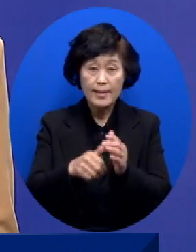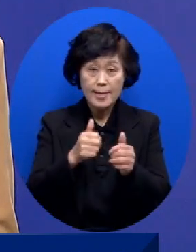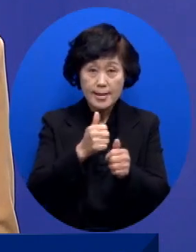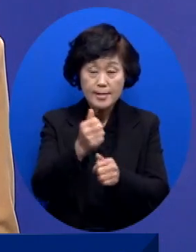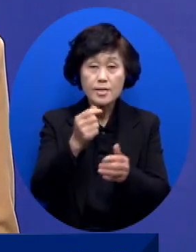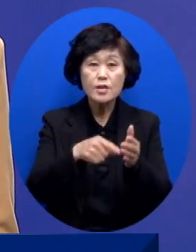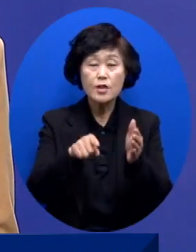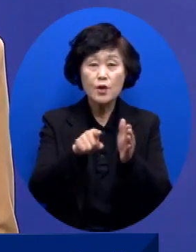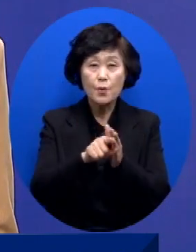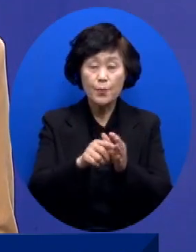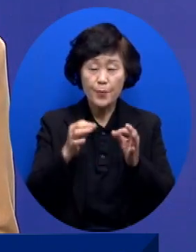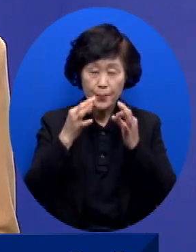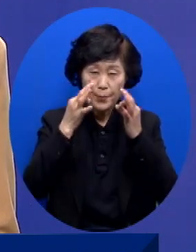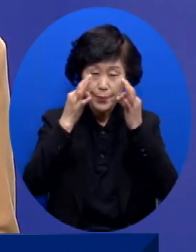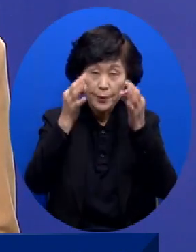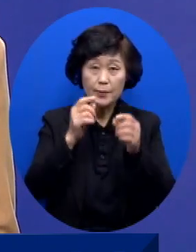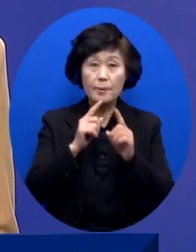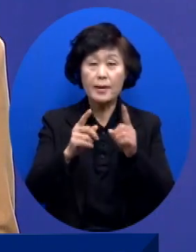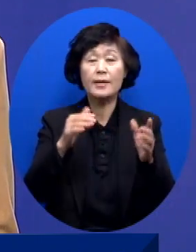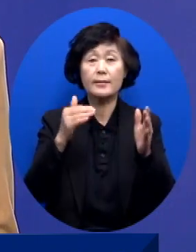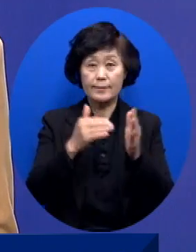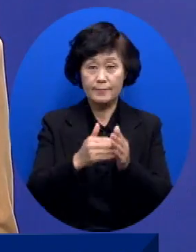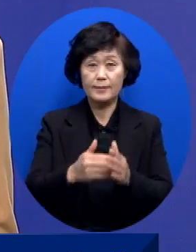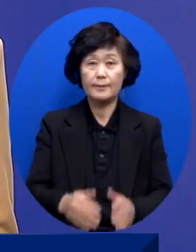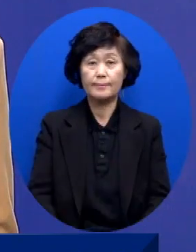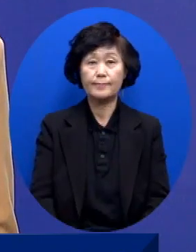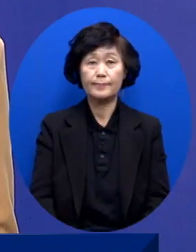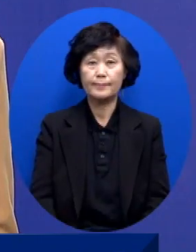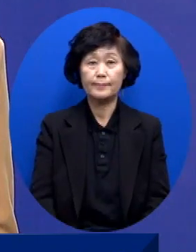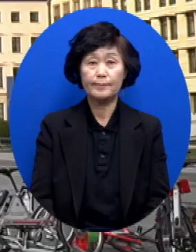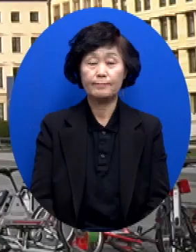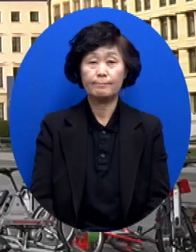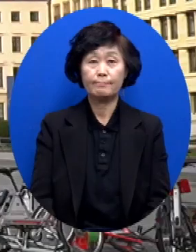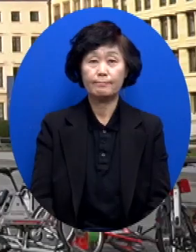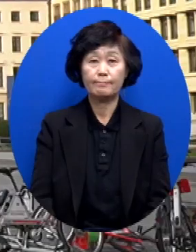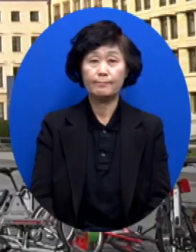때라고 당부했습니다. 베를린에서 김영환 통신원입니다.